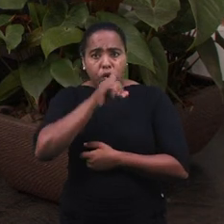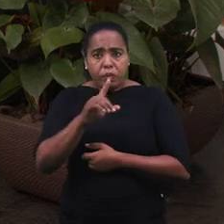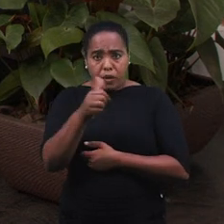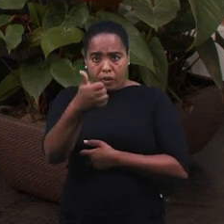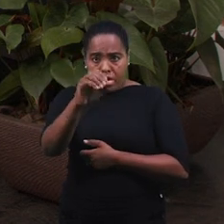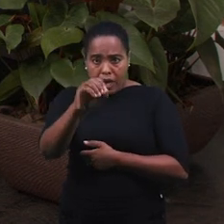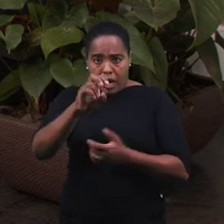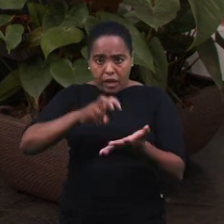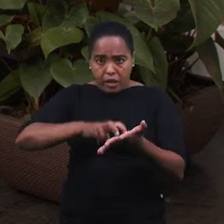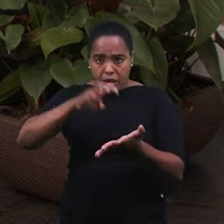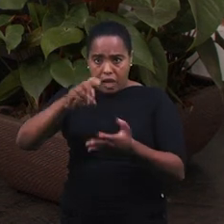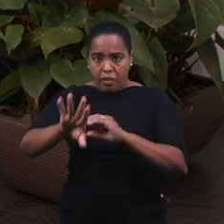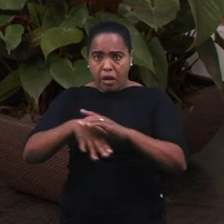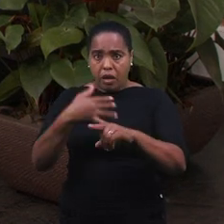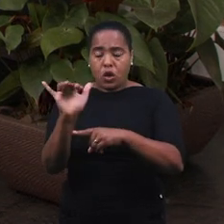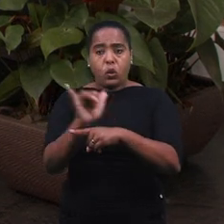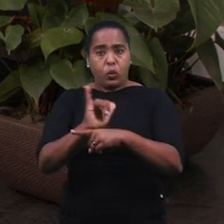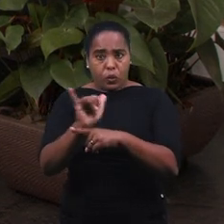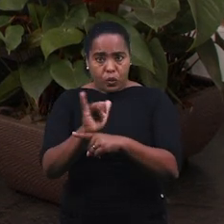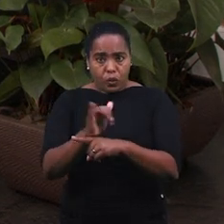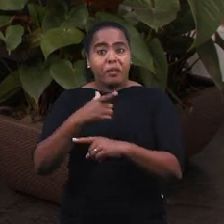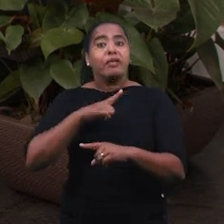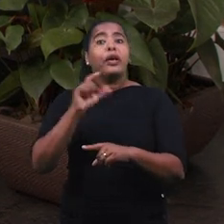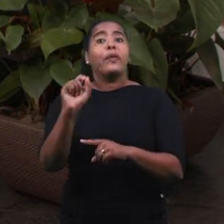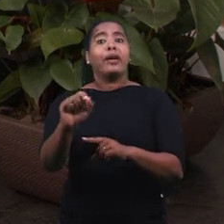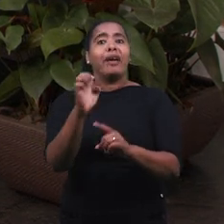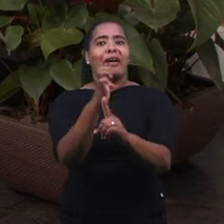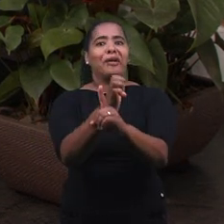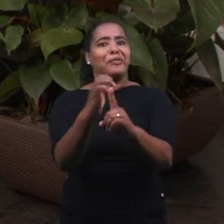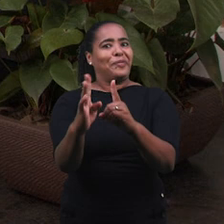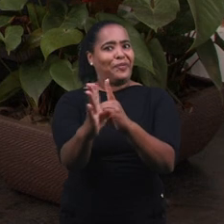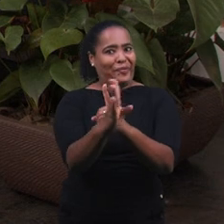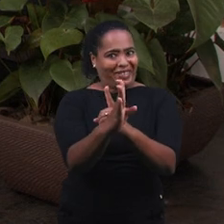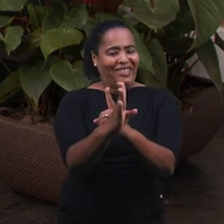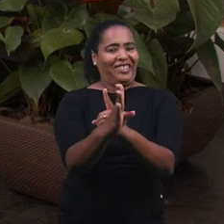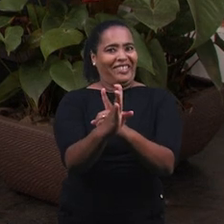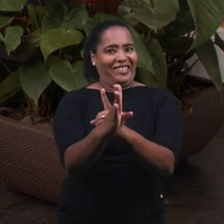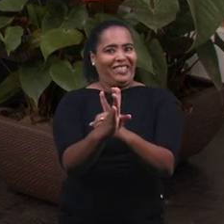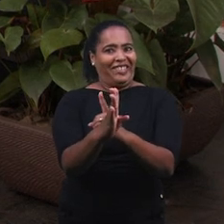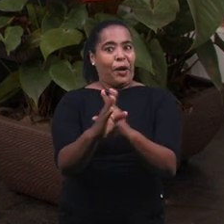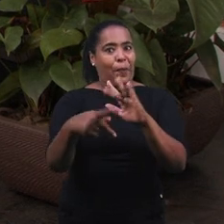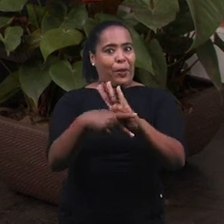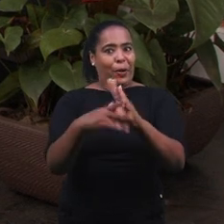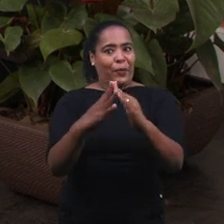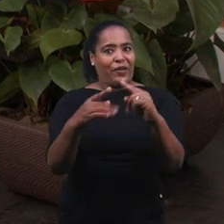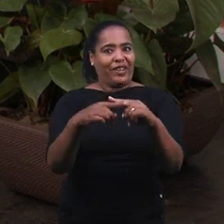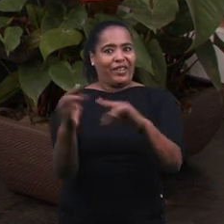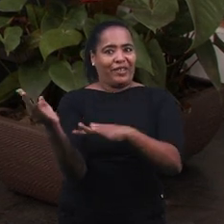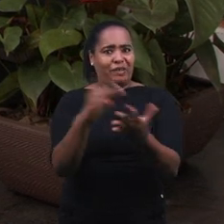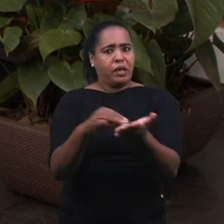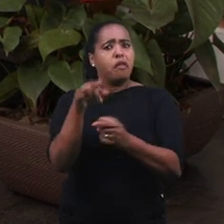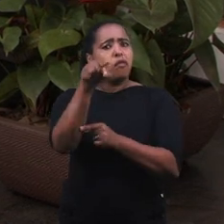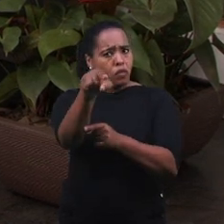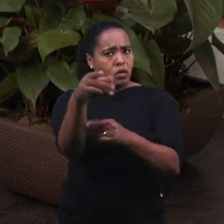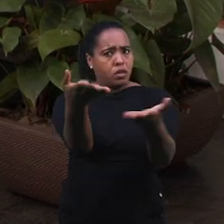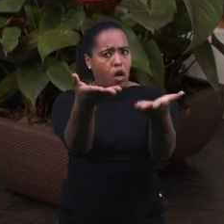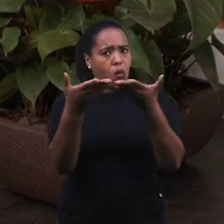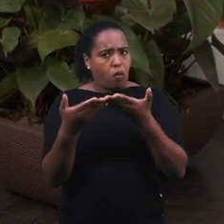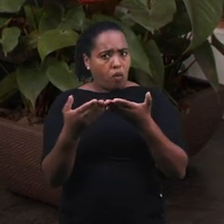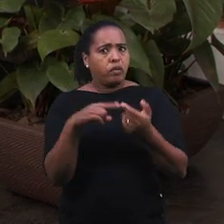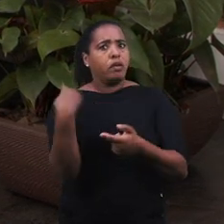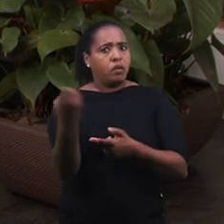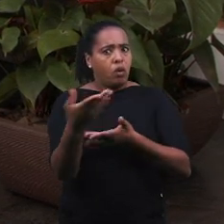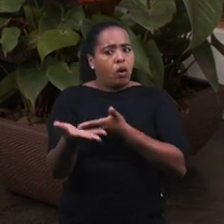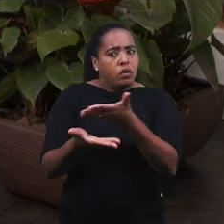du matin de notre canal YouTube, nous avons l'école biblique dominicale de l'Église chrétienne Maranatha. Vous êtes notre invité